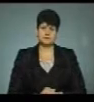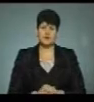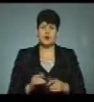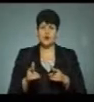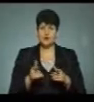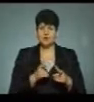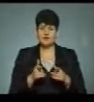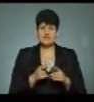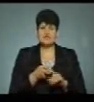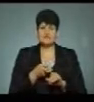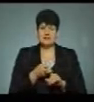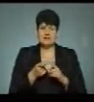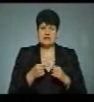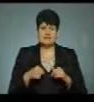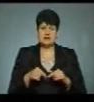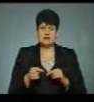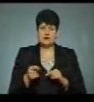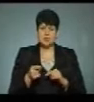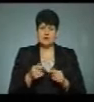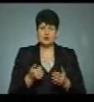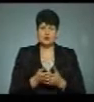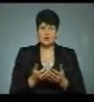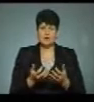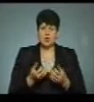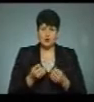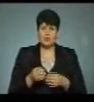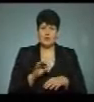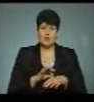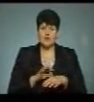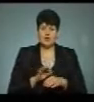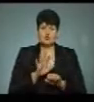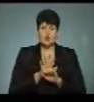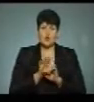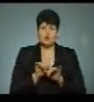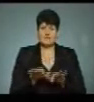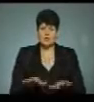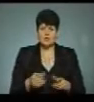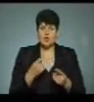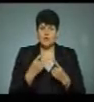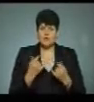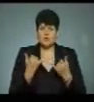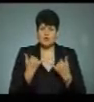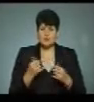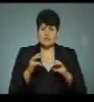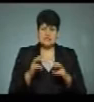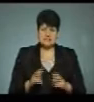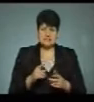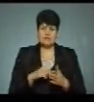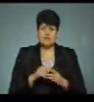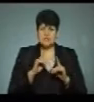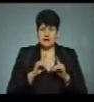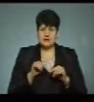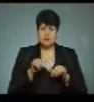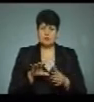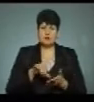Готовність інфекційних відділень Тернополя до прийому хворих з коронавірусом обговорили сьогодні на засіданні оперативного штабу у міській раді. На ньому були